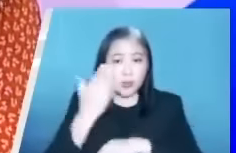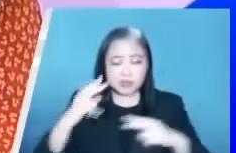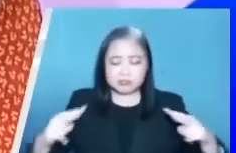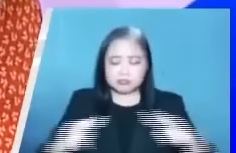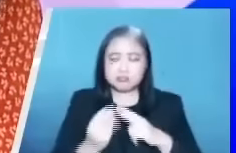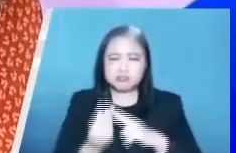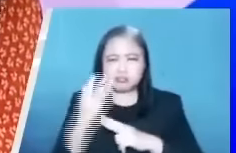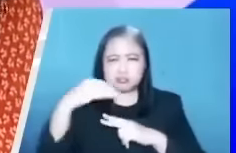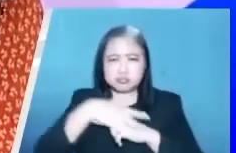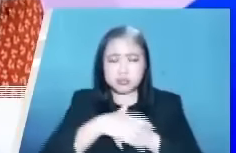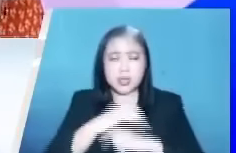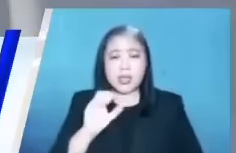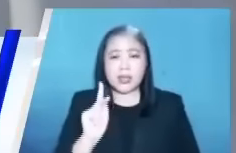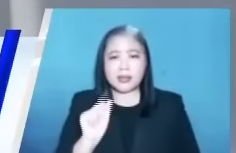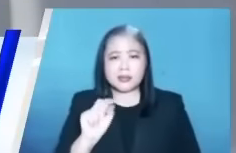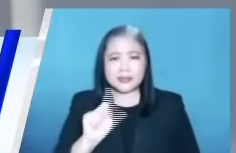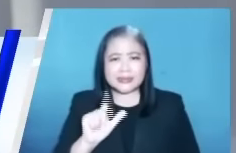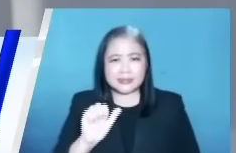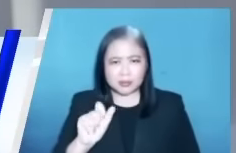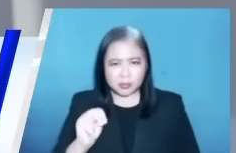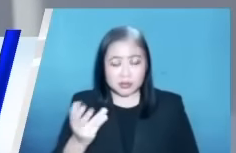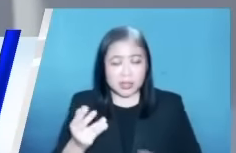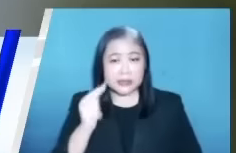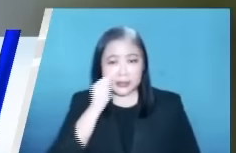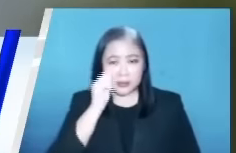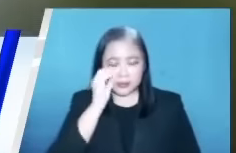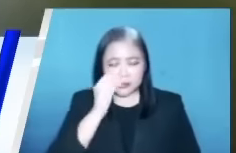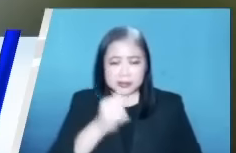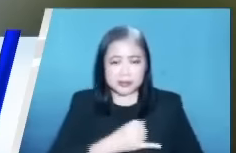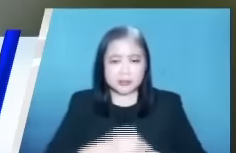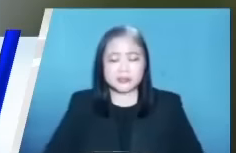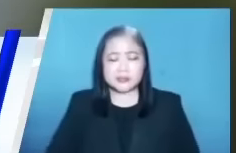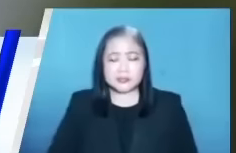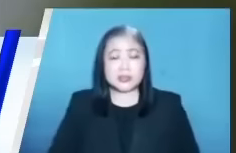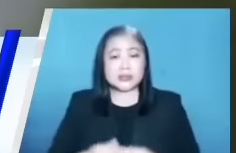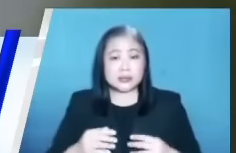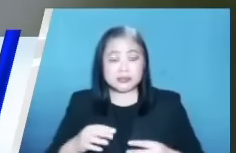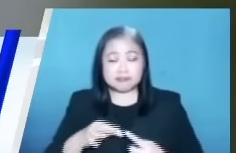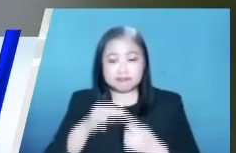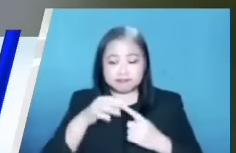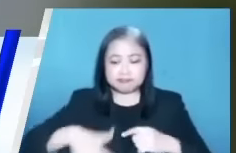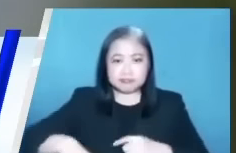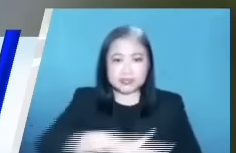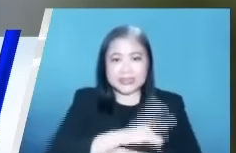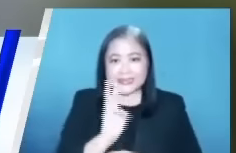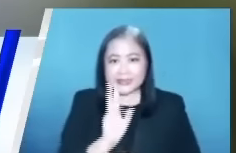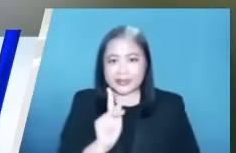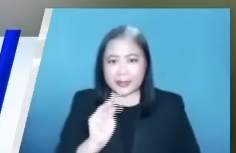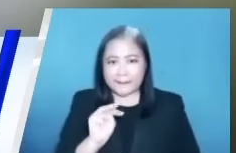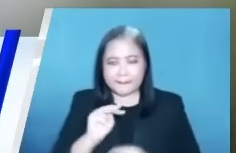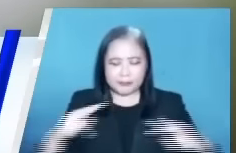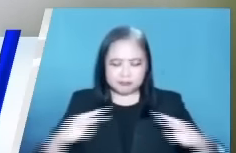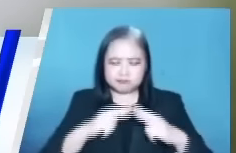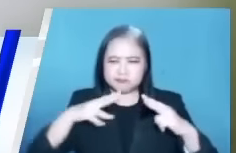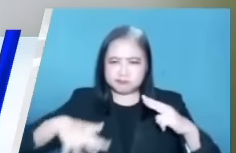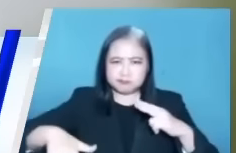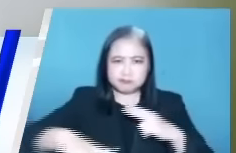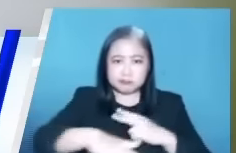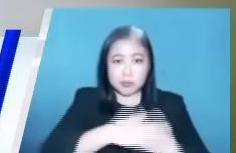kahapon kabilang diyan ang mga nakatira sa 6 km radios ng bulkan gaya ng mga taga bagos City Negros